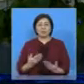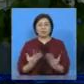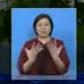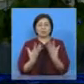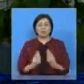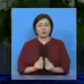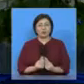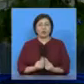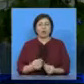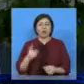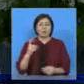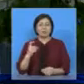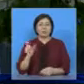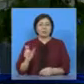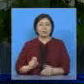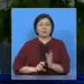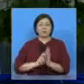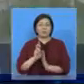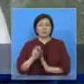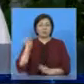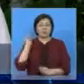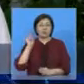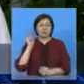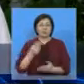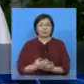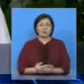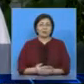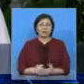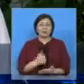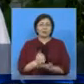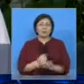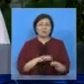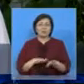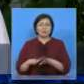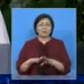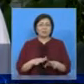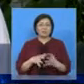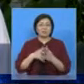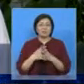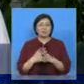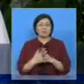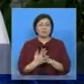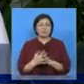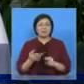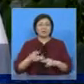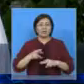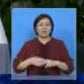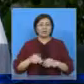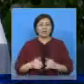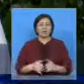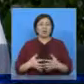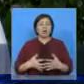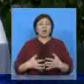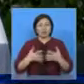день мы около 100 человек уже начали на первом потоке обучили основная деятельность сила это крупный рогатый скот